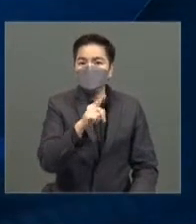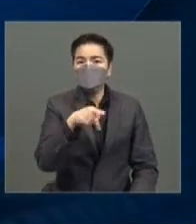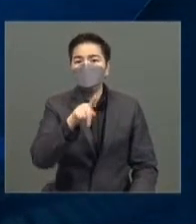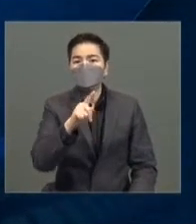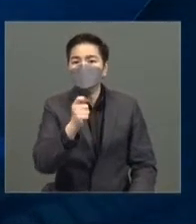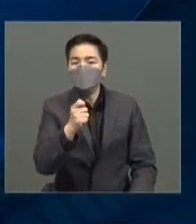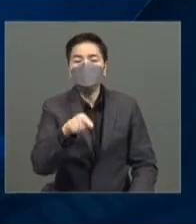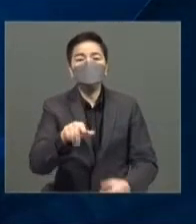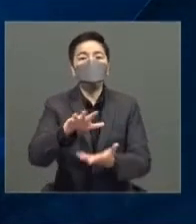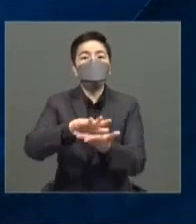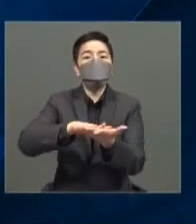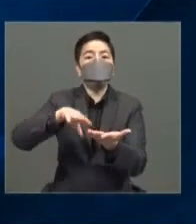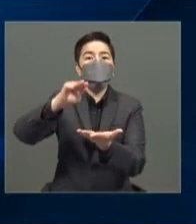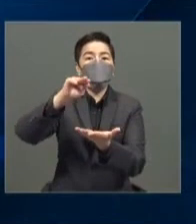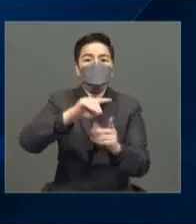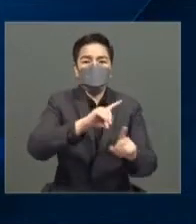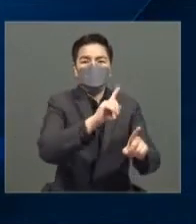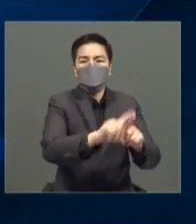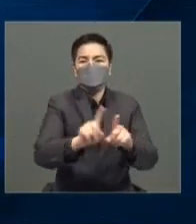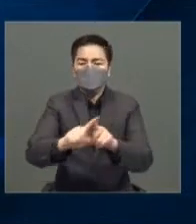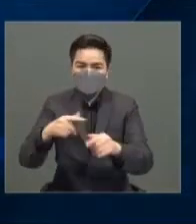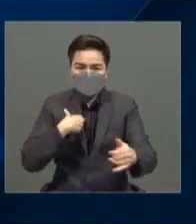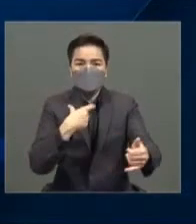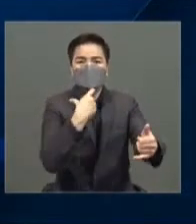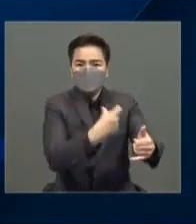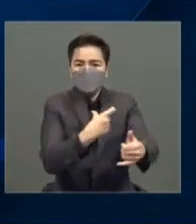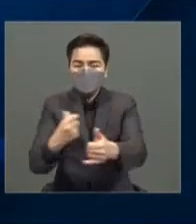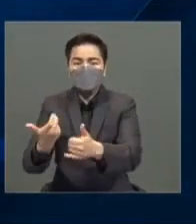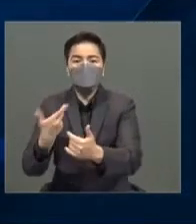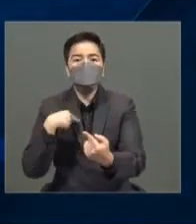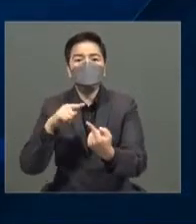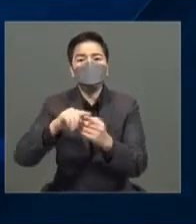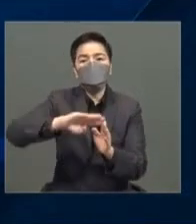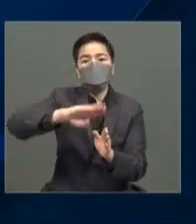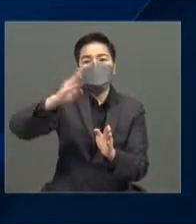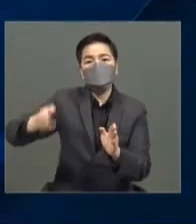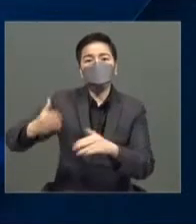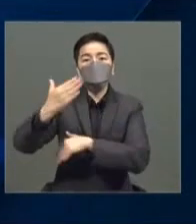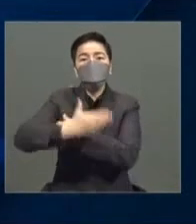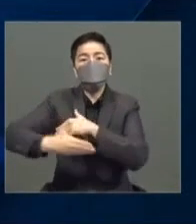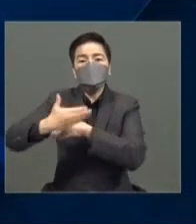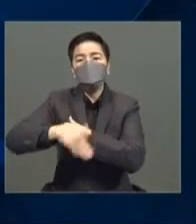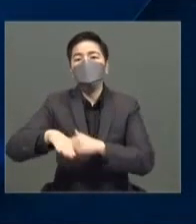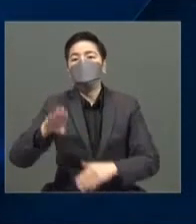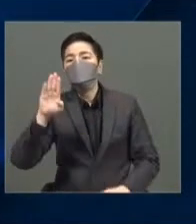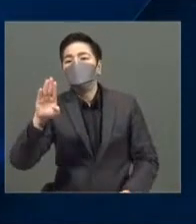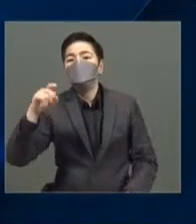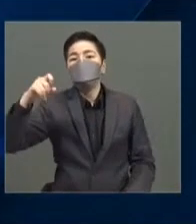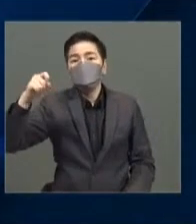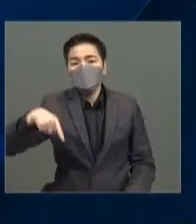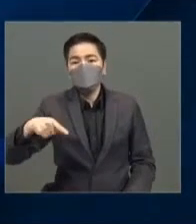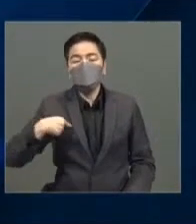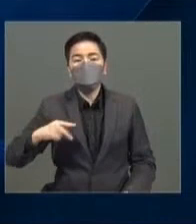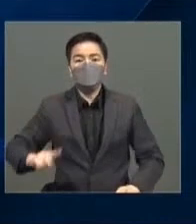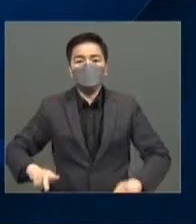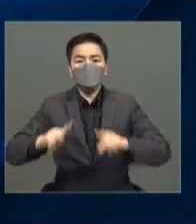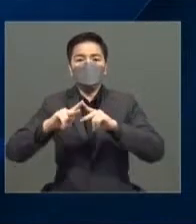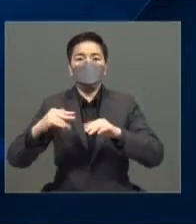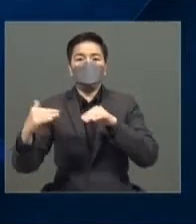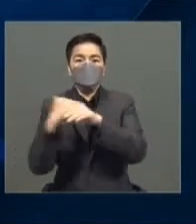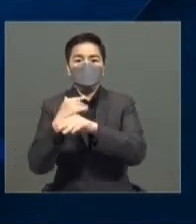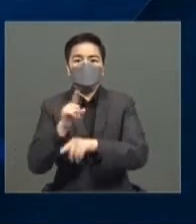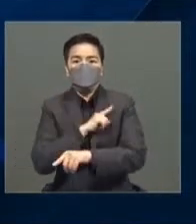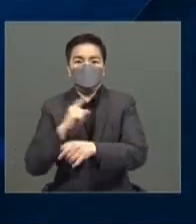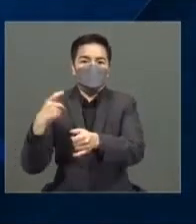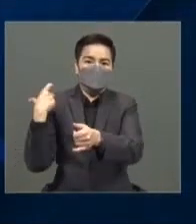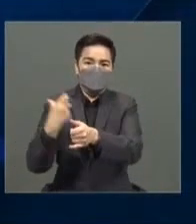จุดฉีดมหาวิทยาลัยต่างๆหรือสถานีกลางบางซื่อซึ่งอยู่ในความรับผิดชอบของกระทรวงคมนาคมและ